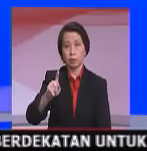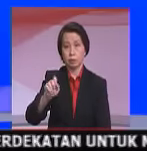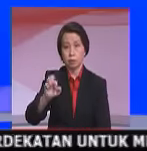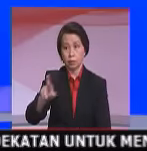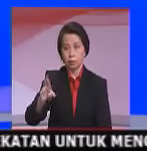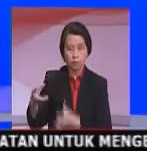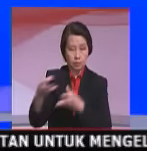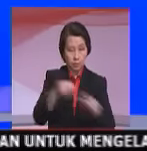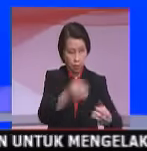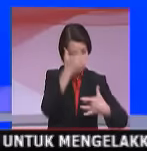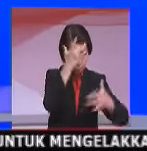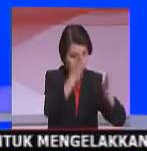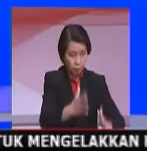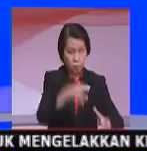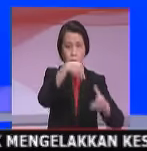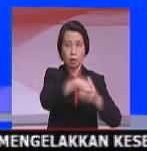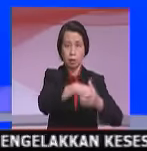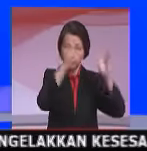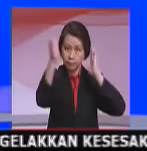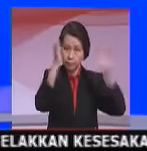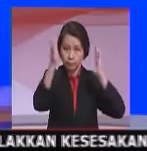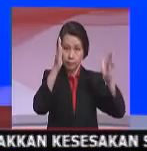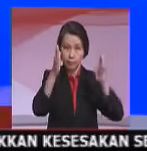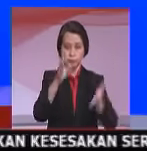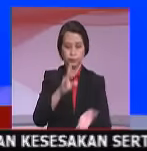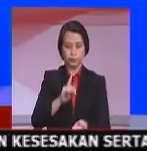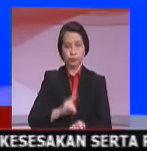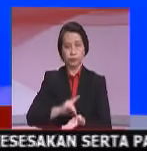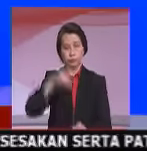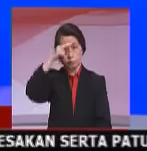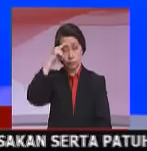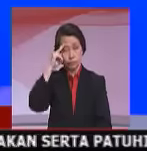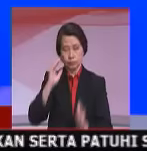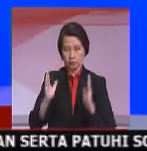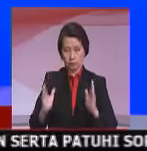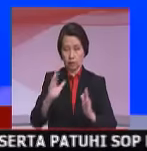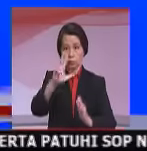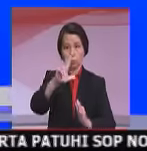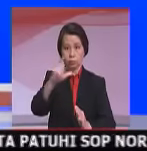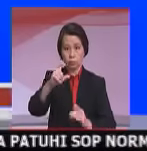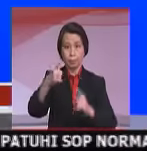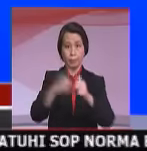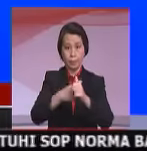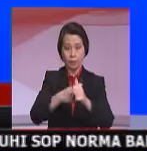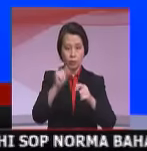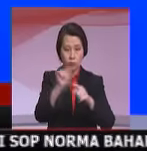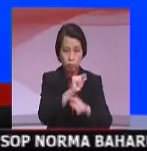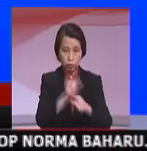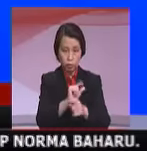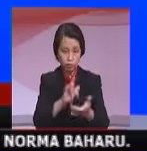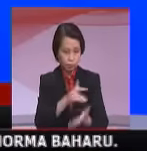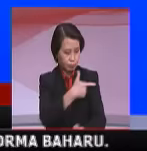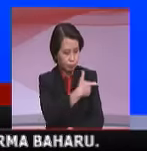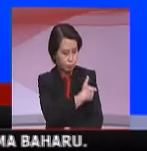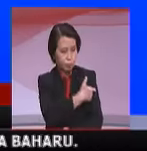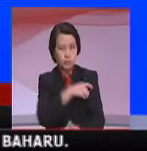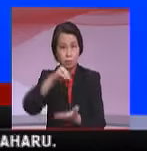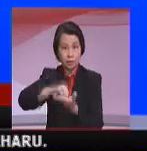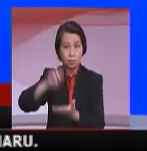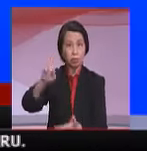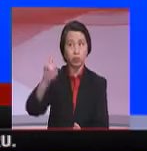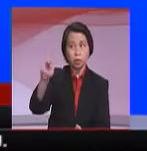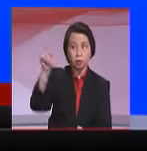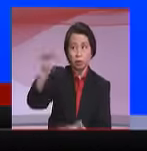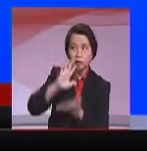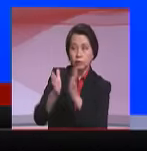diberikan kepada pesakit di Malaysia. Jelas Tan Sri Dr. Nur Hisham, tempoh 3 bulan pertama penggunaan vaksin tersebut di United Kingdom